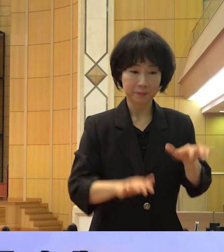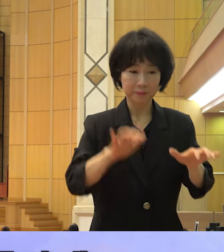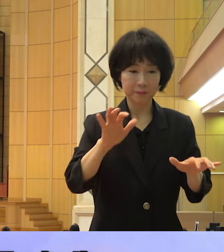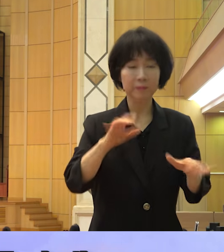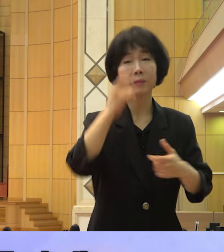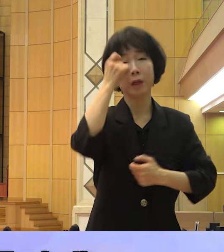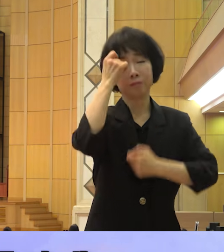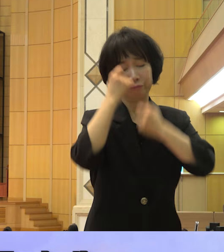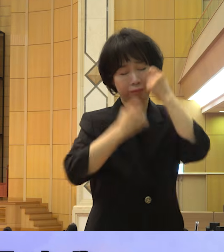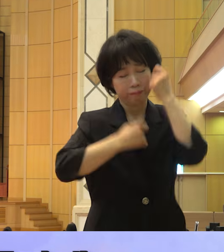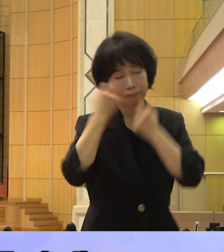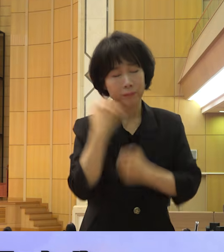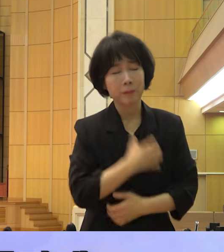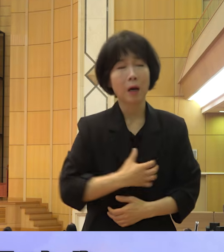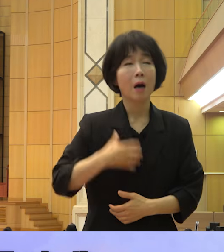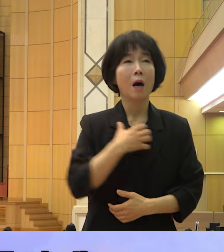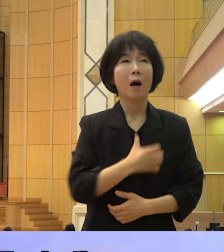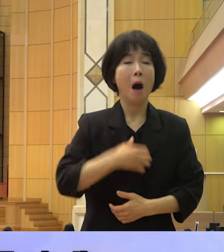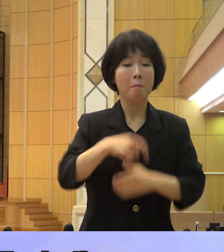슬픈 마음 있는 자,